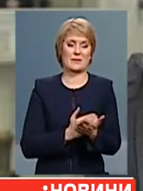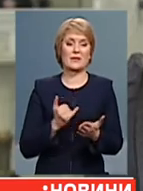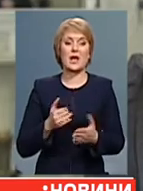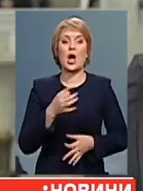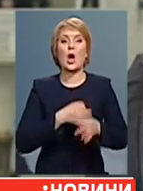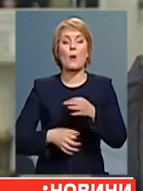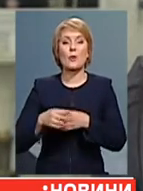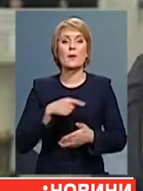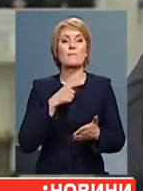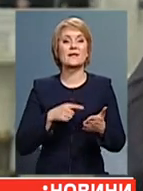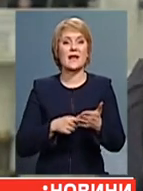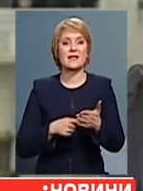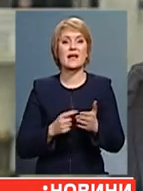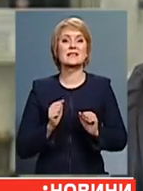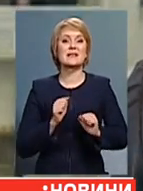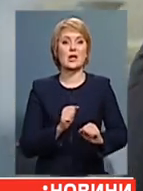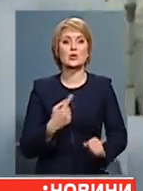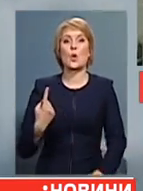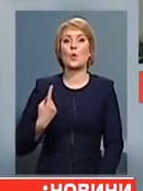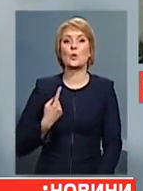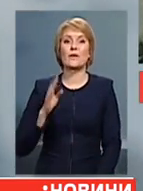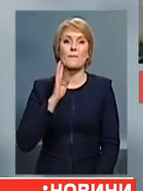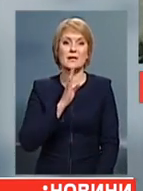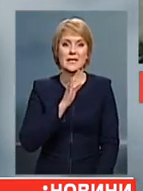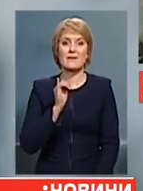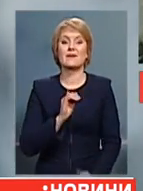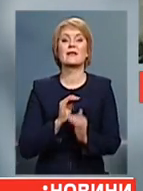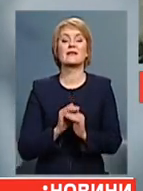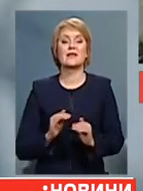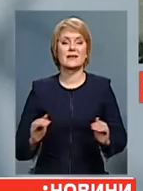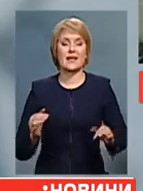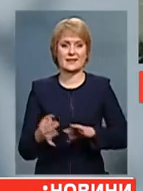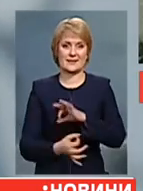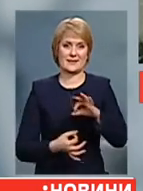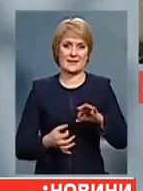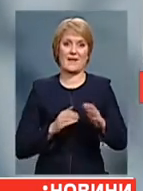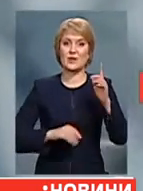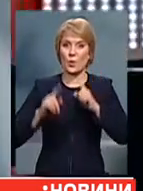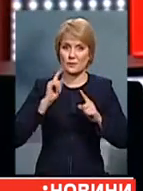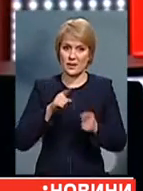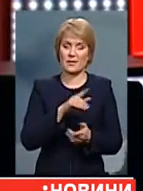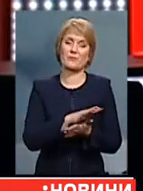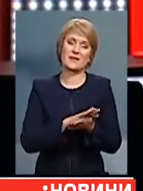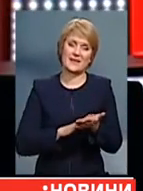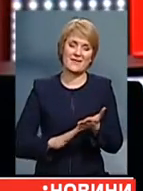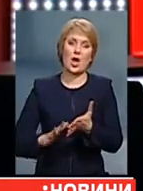матерів одиноких, дітей-сиріт та інвалідів. Сашо. Олеся Варламова з Верховної Ради. Там усе ще триває коаліціяда.